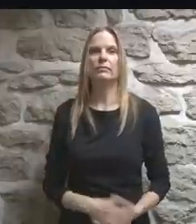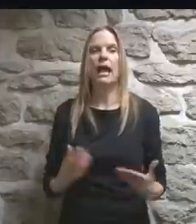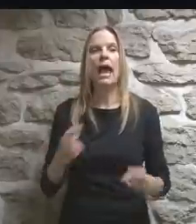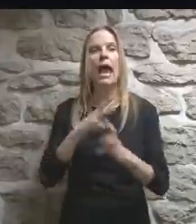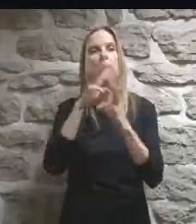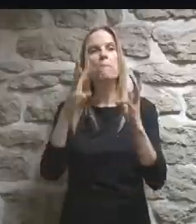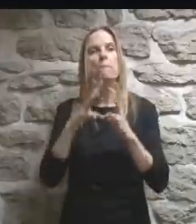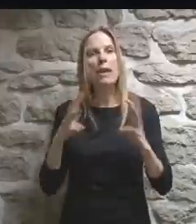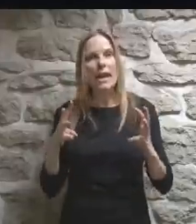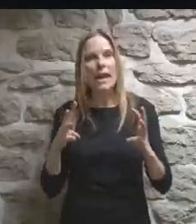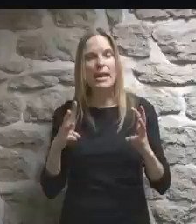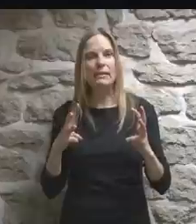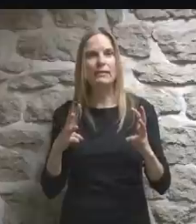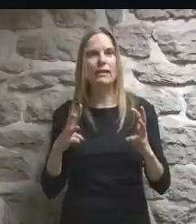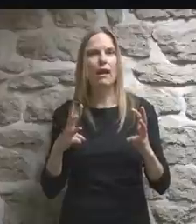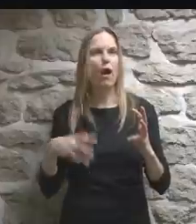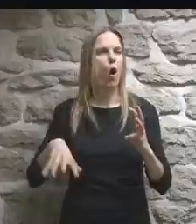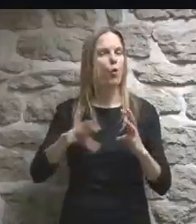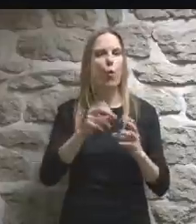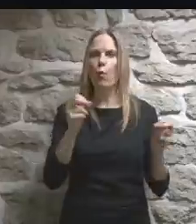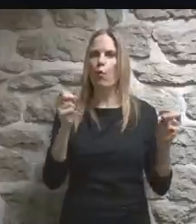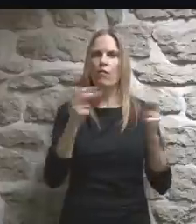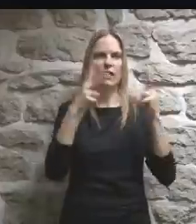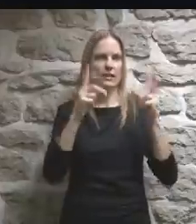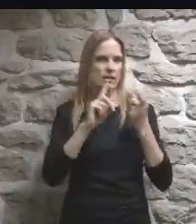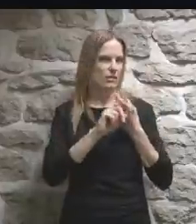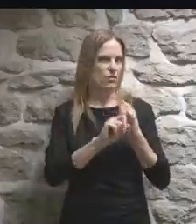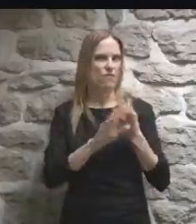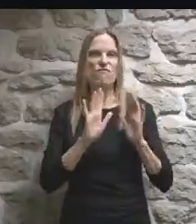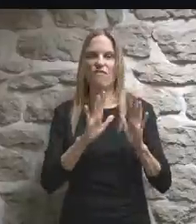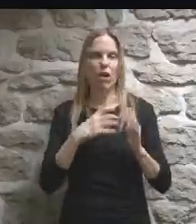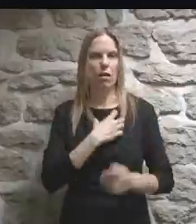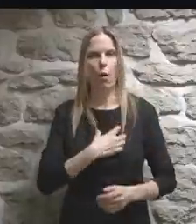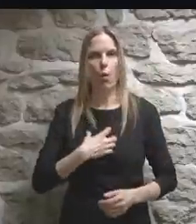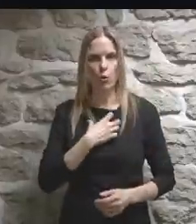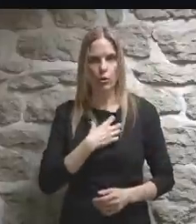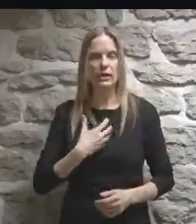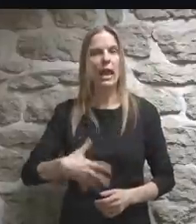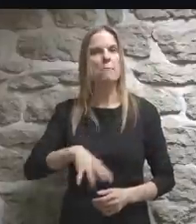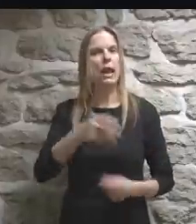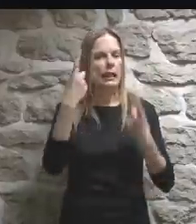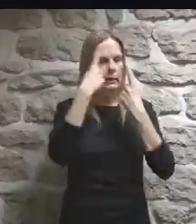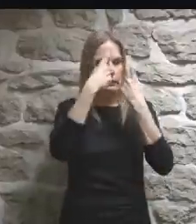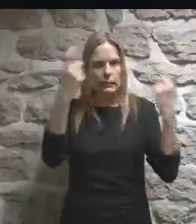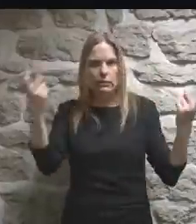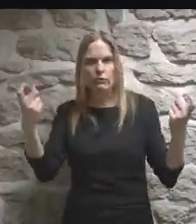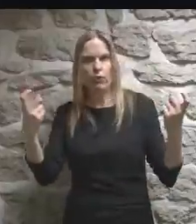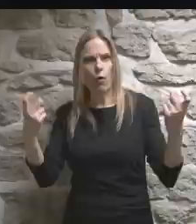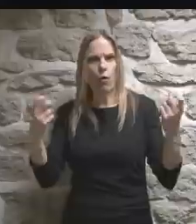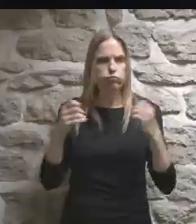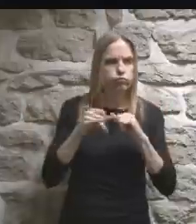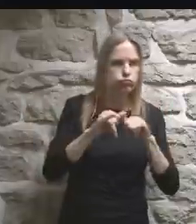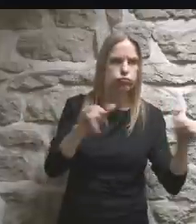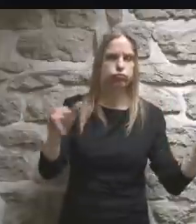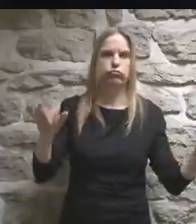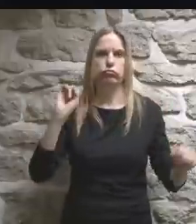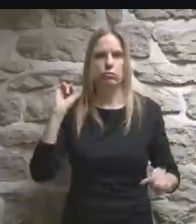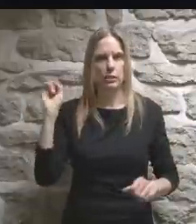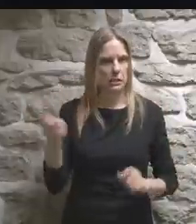Meediapilt selles kogu konfliktis on ääretult oluline. Meil on infovoog väga tihe, kiiresti muutuv